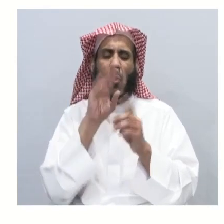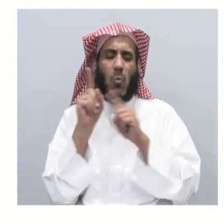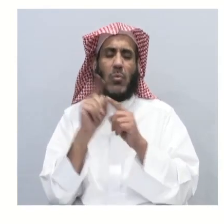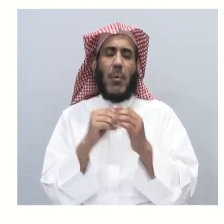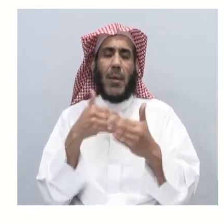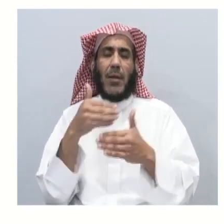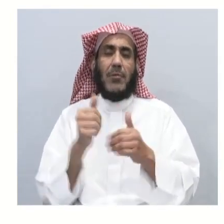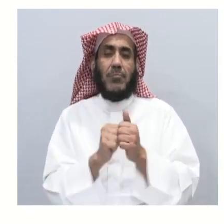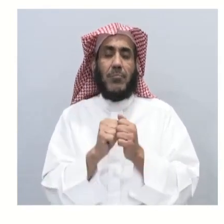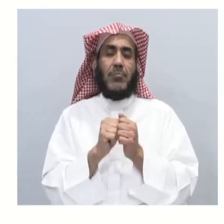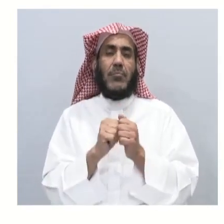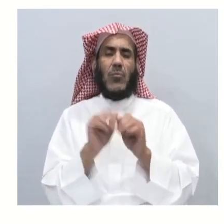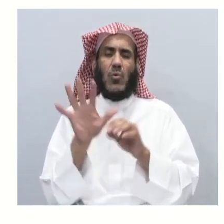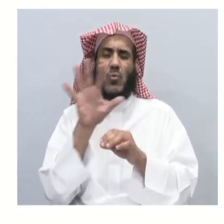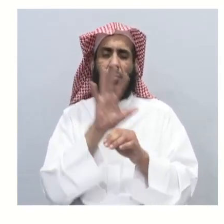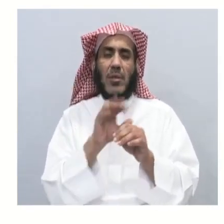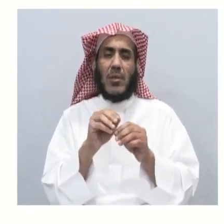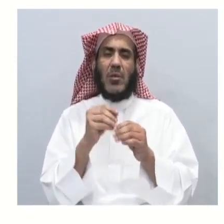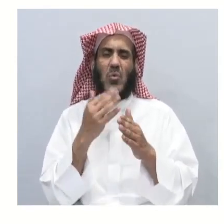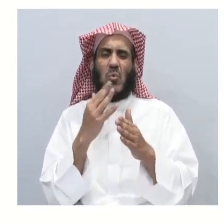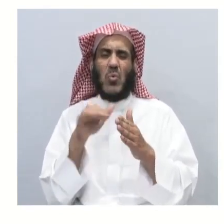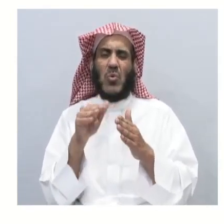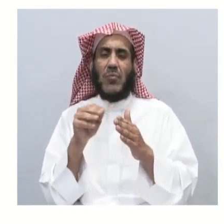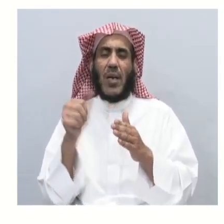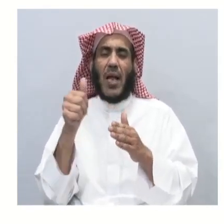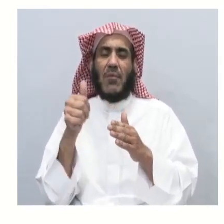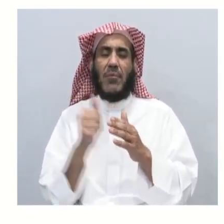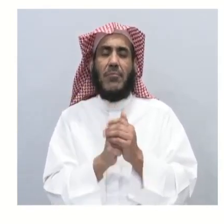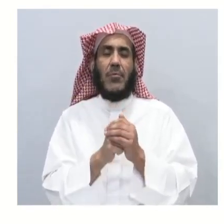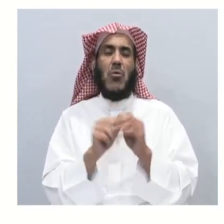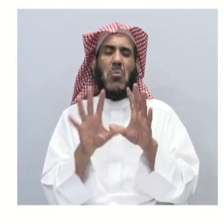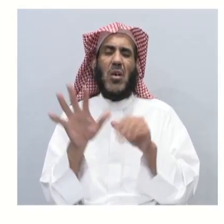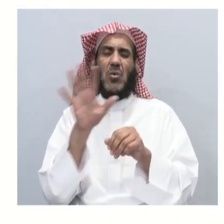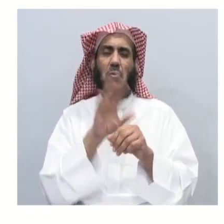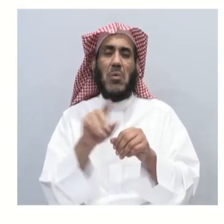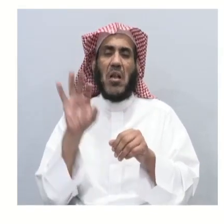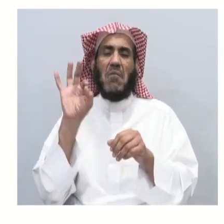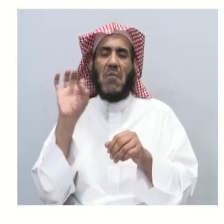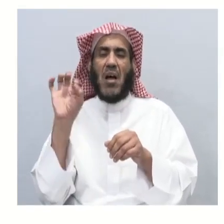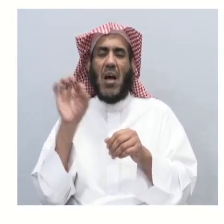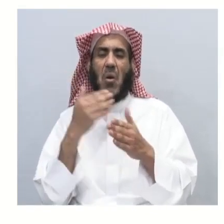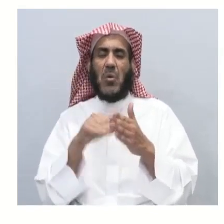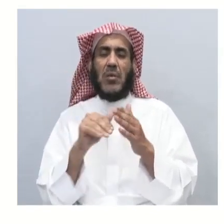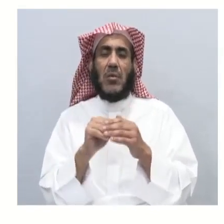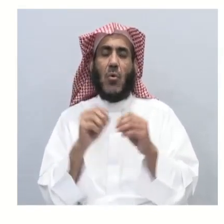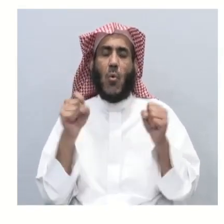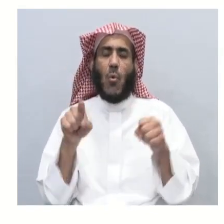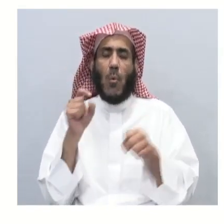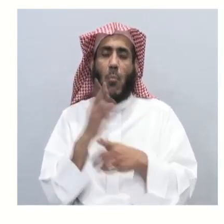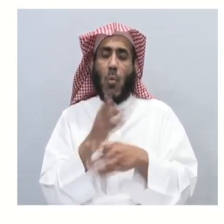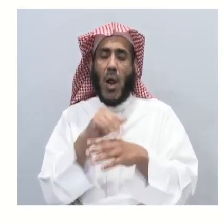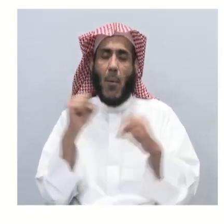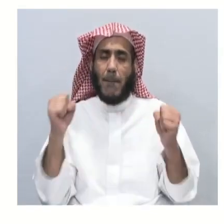بعد ذلك تشبه نصف الألف، ثم تشبه الفاء الوسطية. قم بالتدرب بكتابة